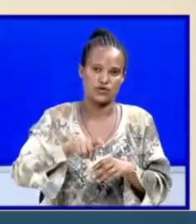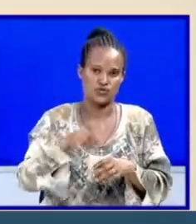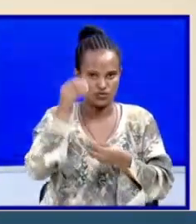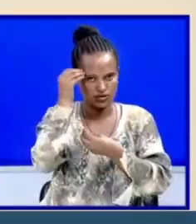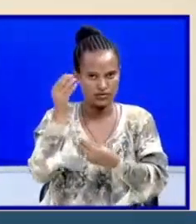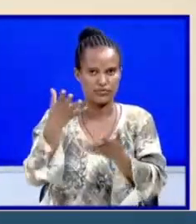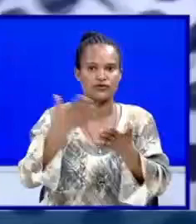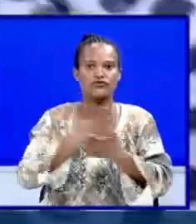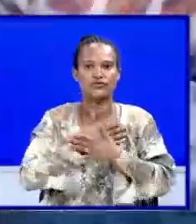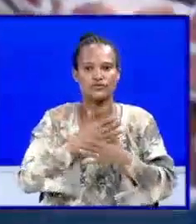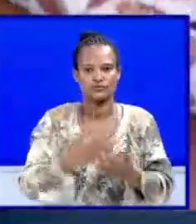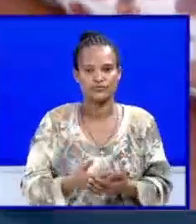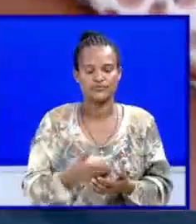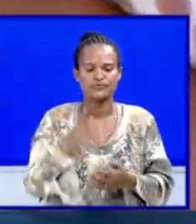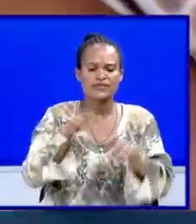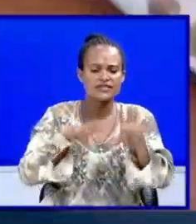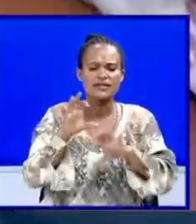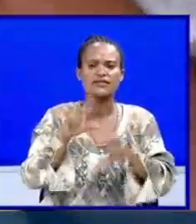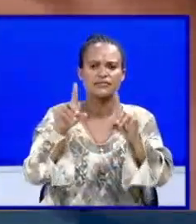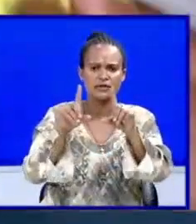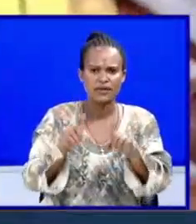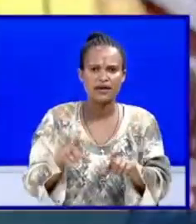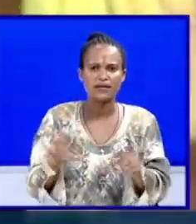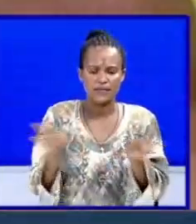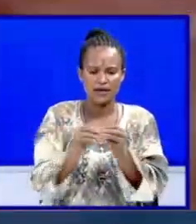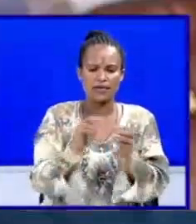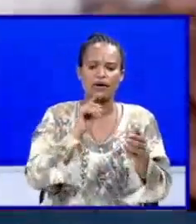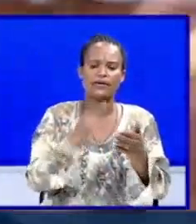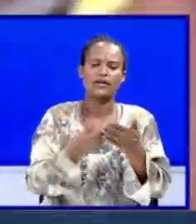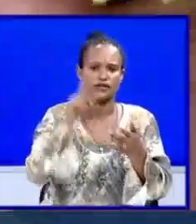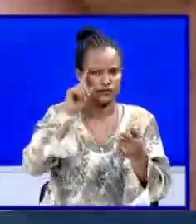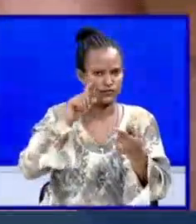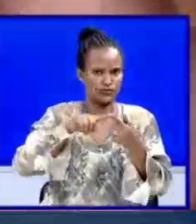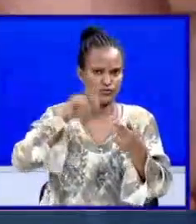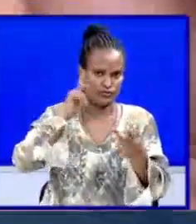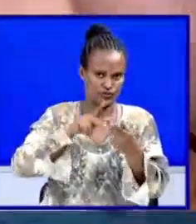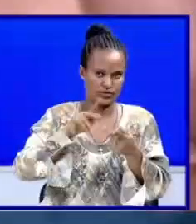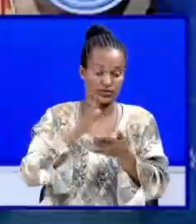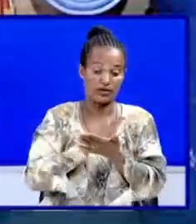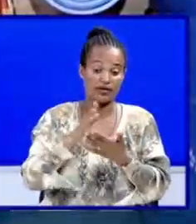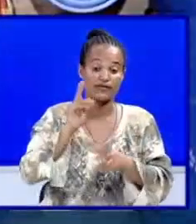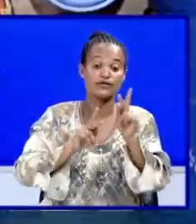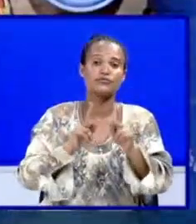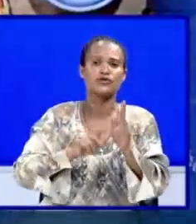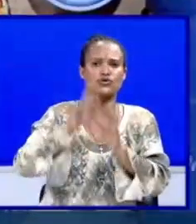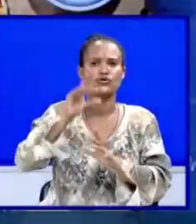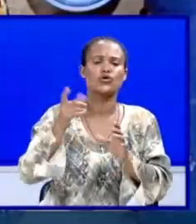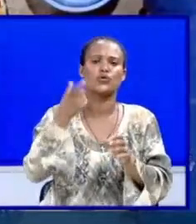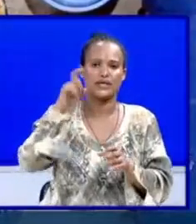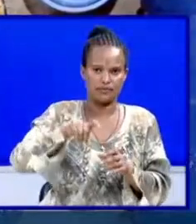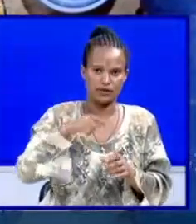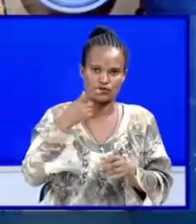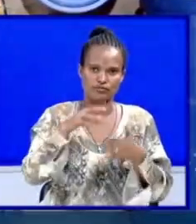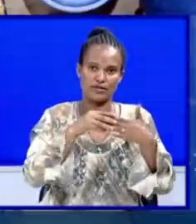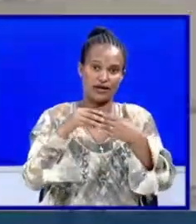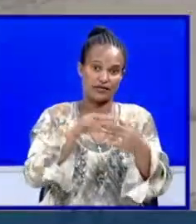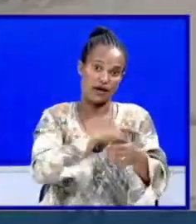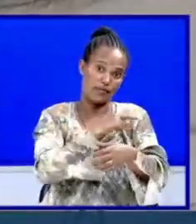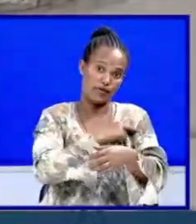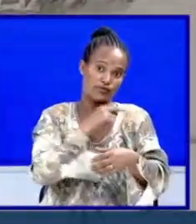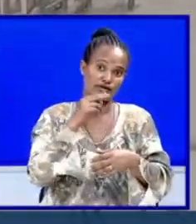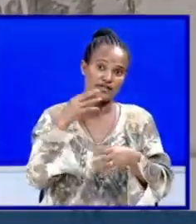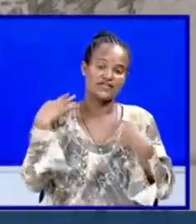ክሕብር ይፈቱ። እቲ ዝካየድ ምርመራን ምእካብ ሓበሬታን ሽቱ ንምዕዋት ተሳትፎ ህዝቢ ልዑል ክኸውን ይግባእ ዝበሉ መራሕቲ ሃይማኖትን